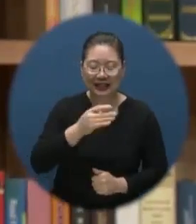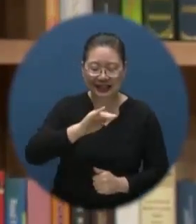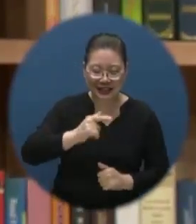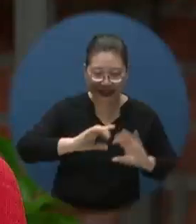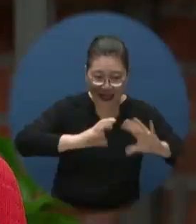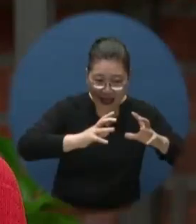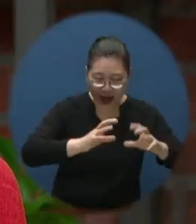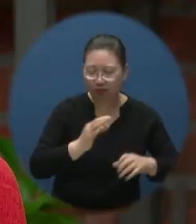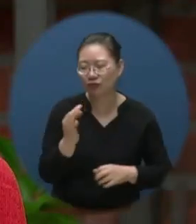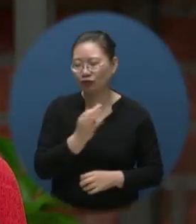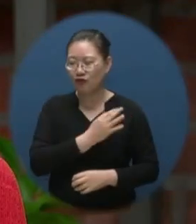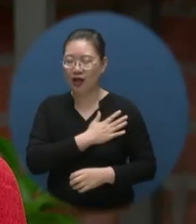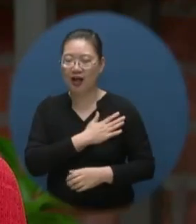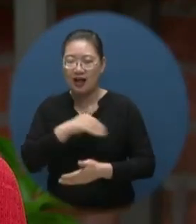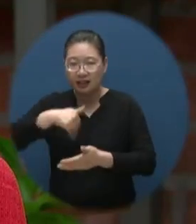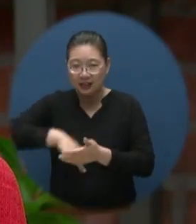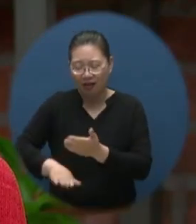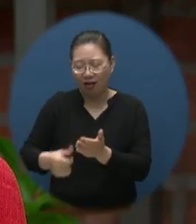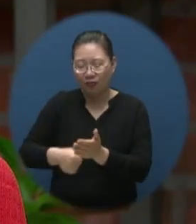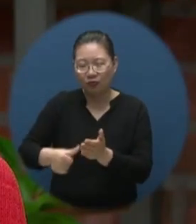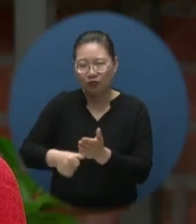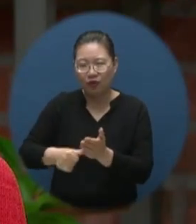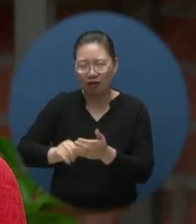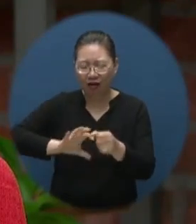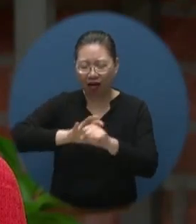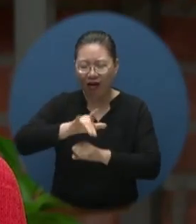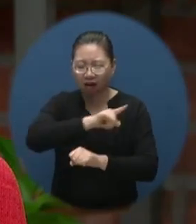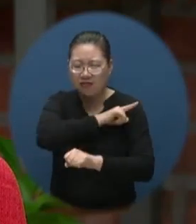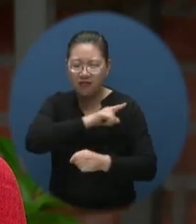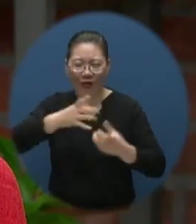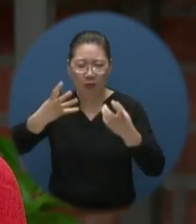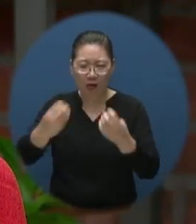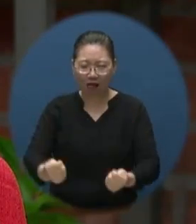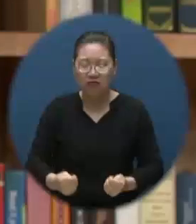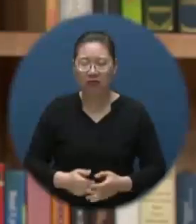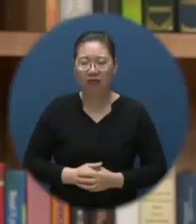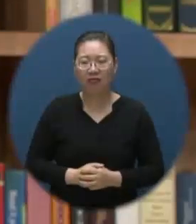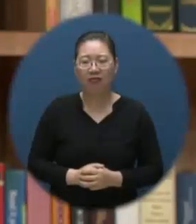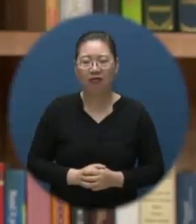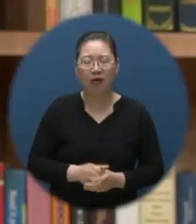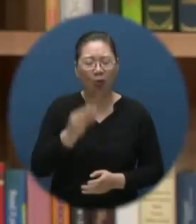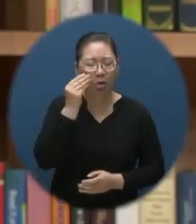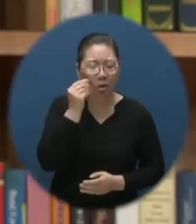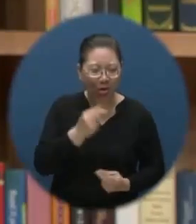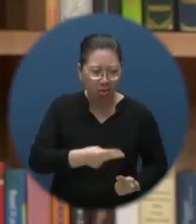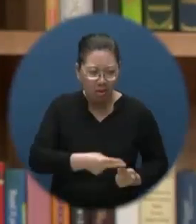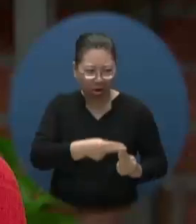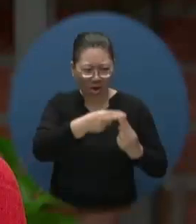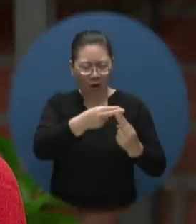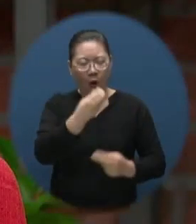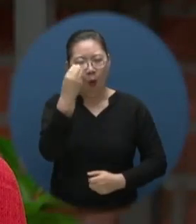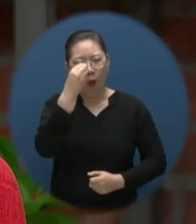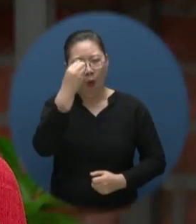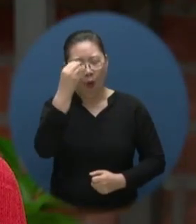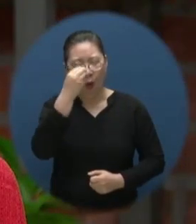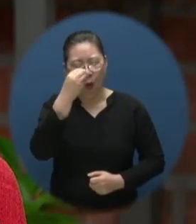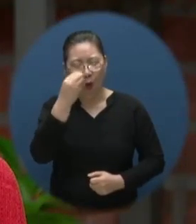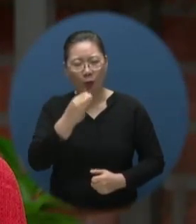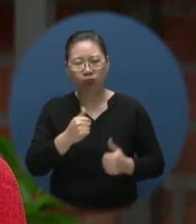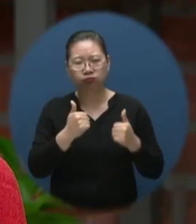예. 지하자원이 세계에서 제일 많은 나라야. 석유 뭐 어마어마하고. 예, 없는 게